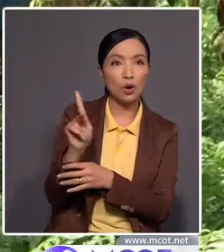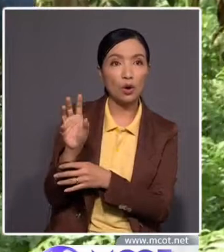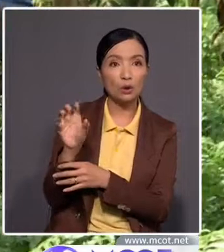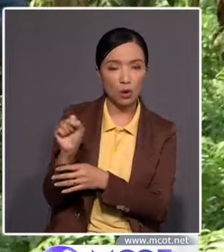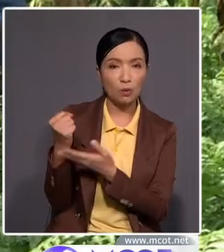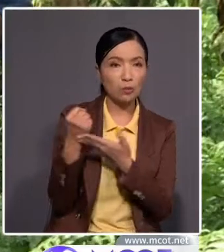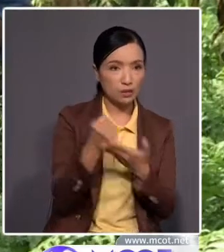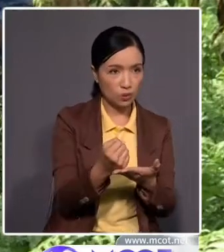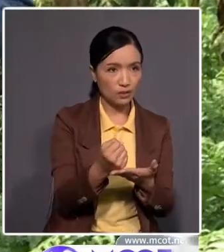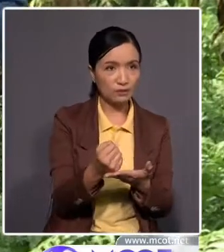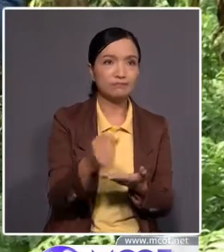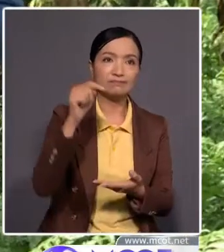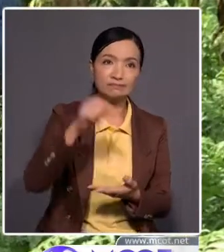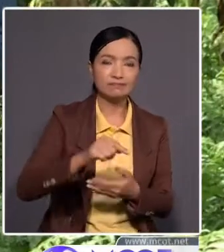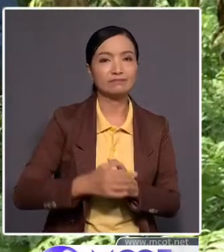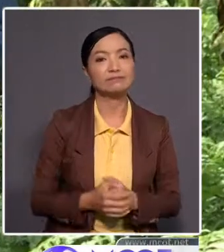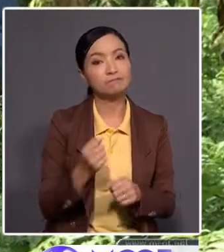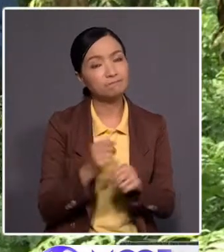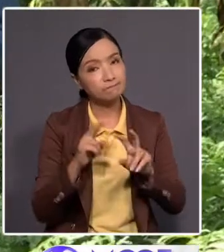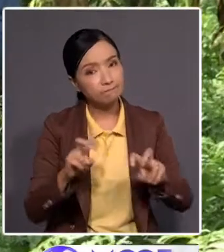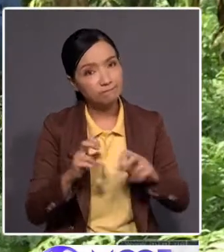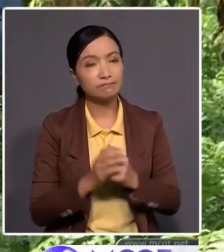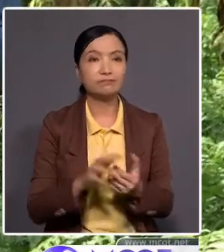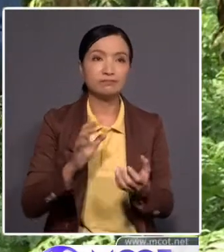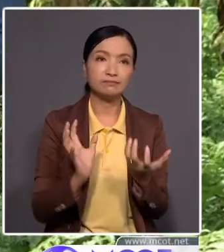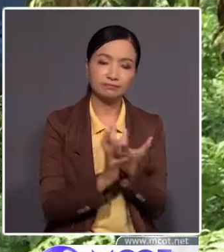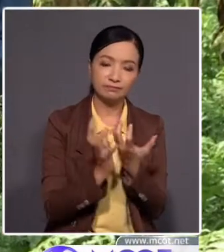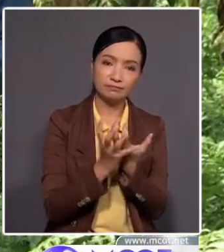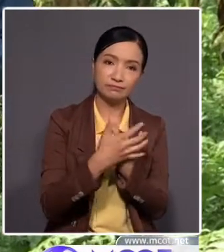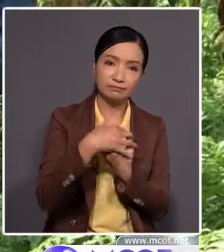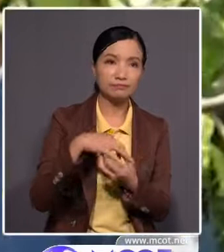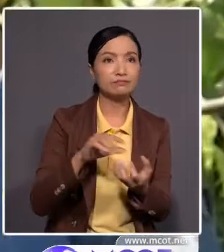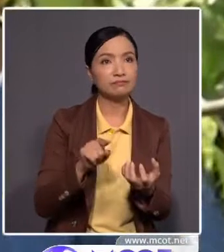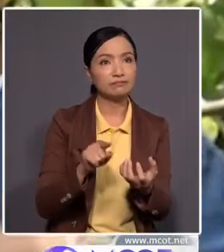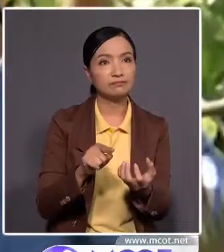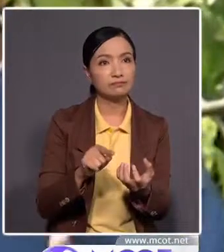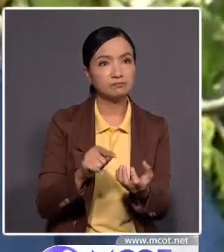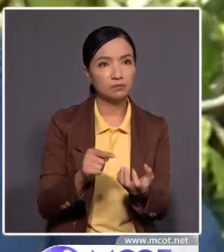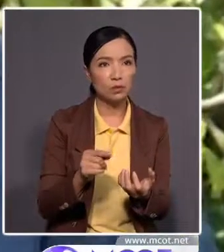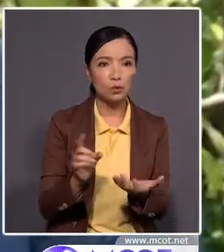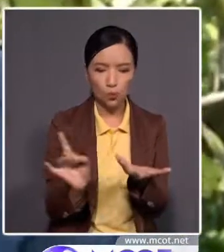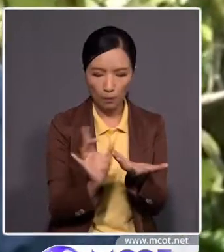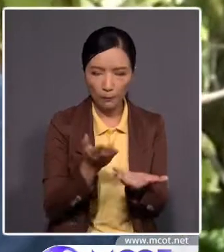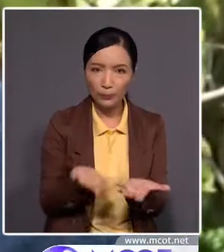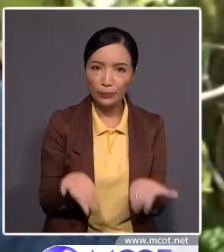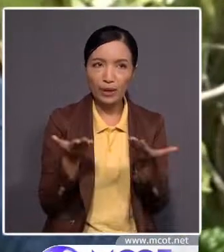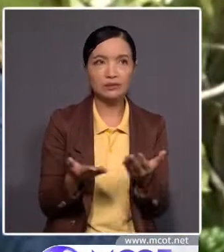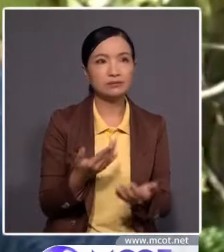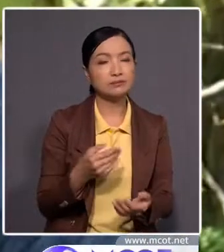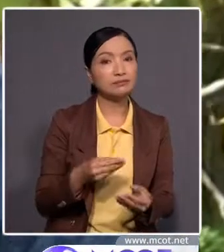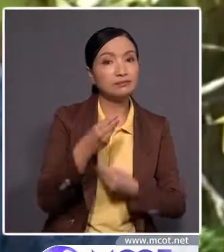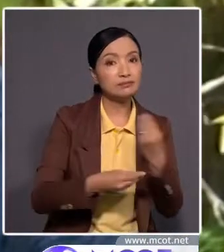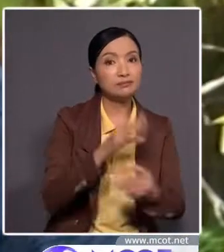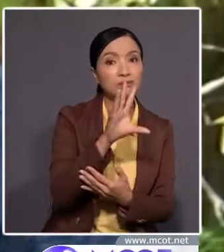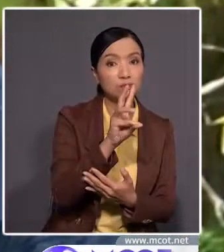อดให้เกษตรกรของทกส.ที่นี่เป็นเรื่องของงานวิจัยว่าผักพื้นบ้านสามารถนะยกระดับมาได้เคยขาย60